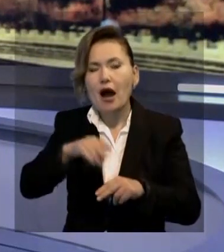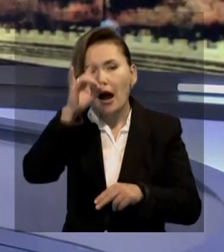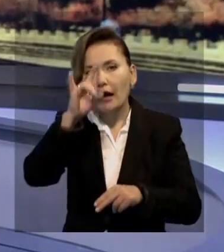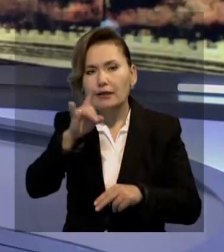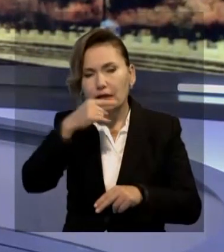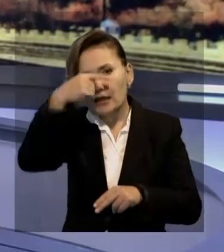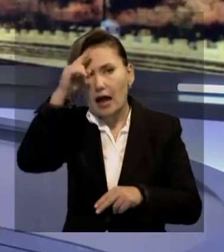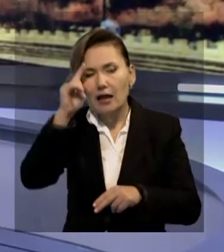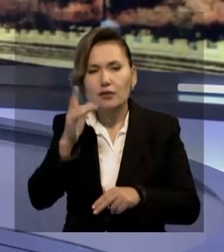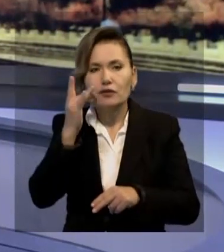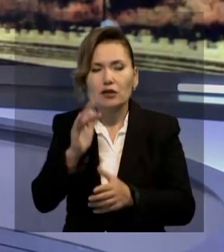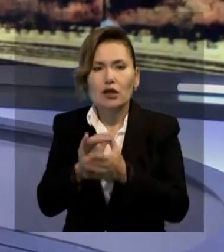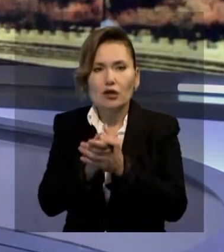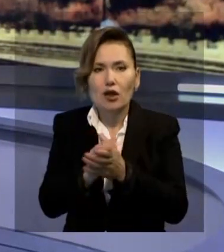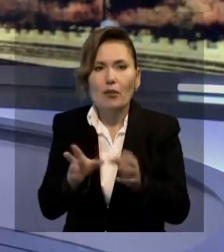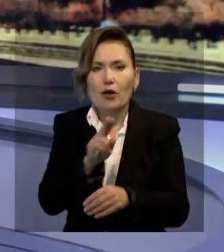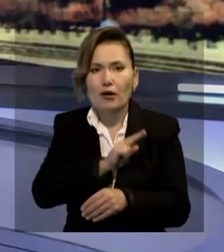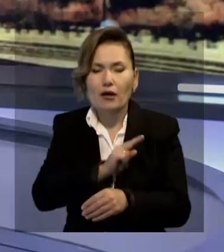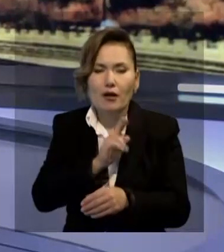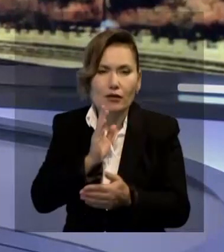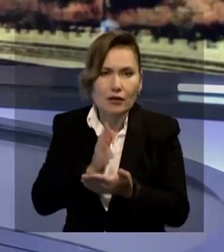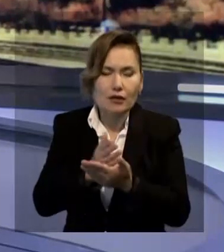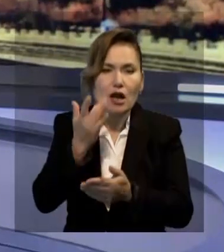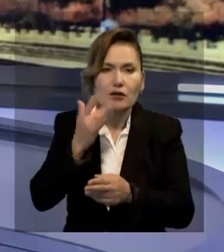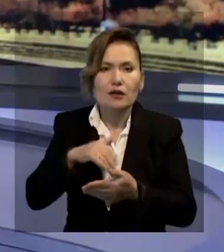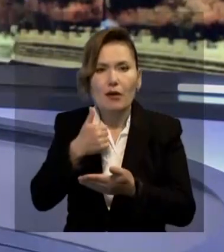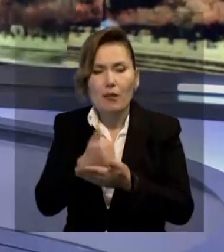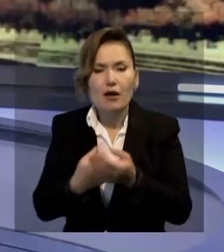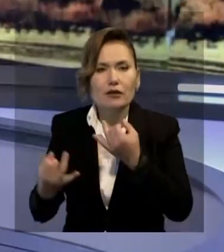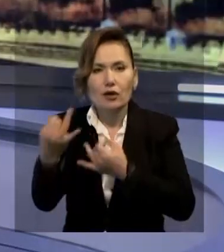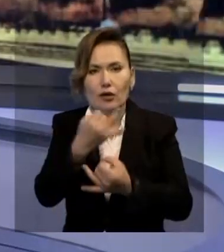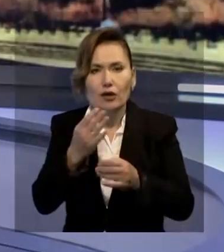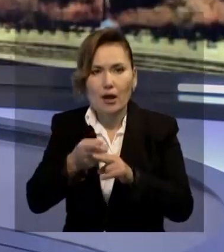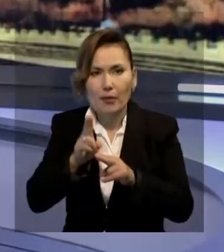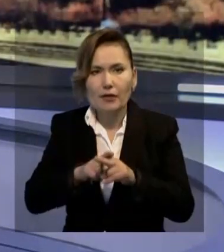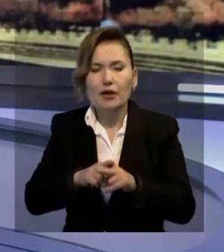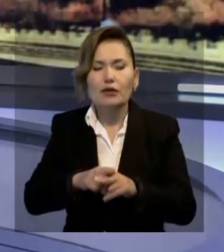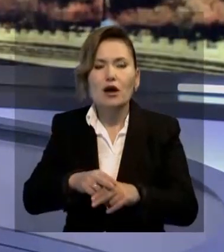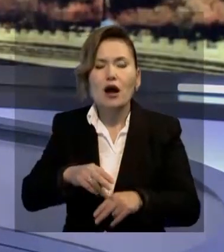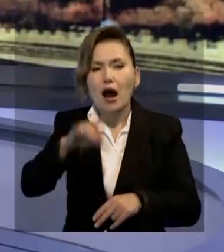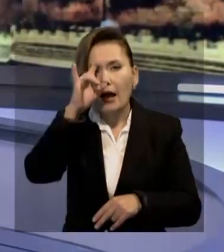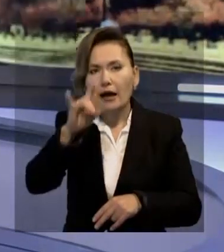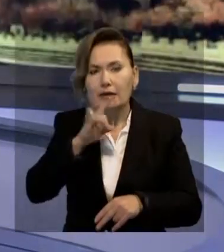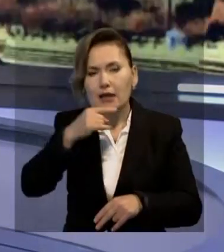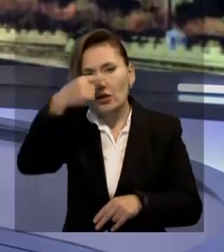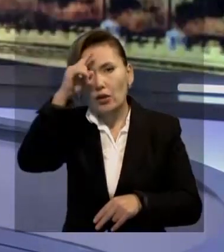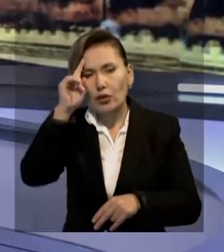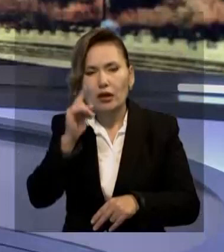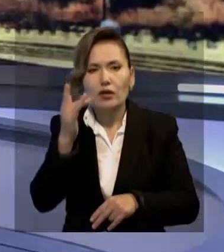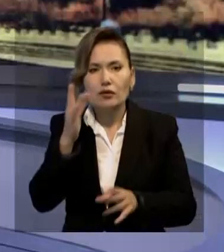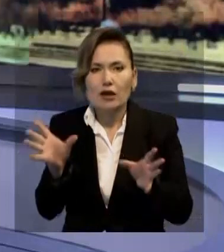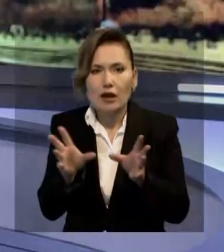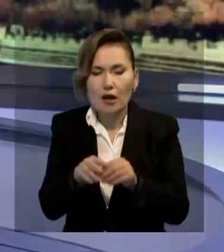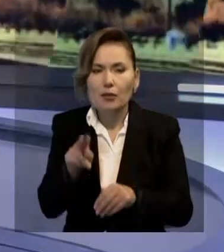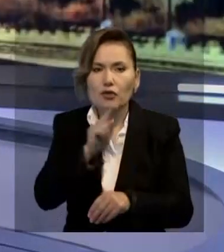не береді? Осы күндері әзербайжандық сарапшылардың басты талқысына айналды. Олардың айтуынша түбі бір, түркілік тектен бөлек